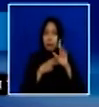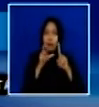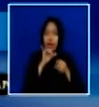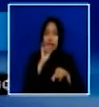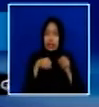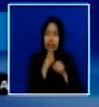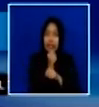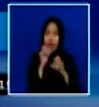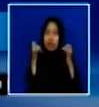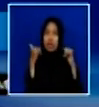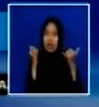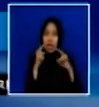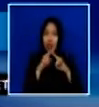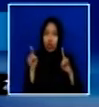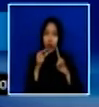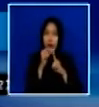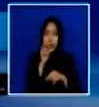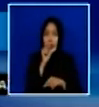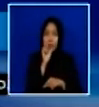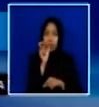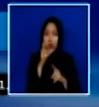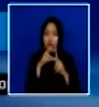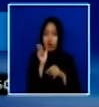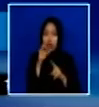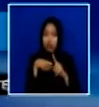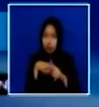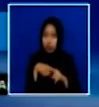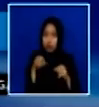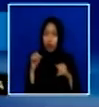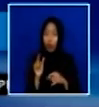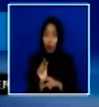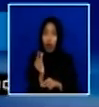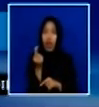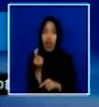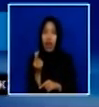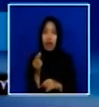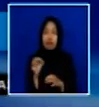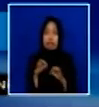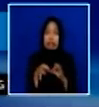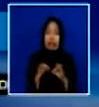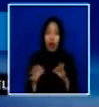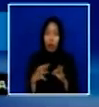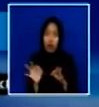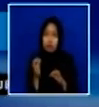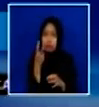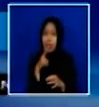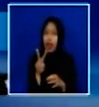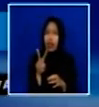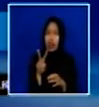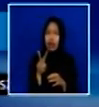produk-produk unggulan yang mereka miliki Hai baik di Kabupaten Pacitan sendiri bagaimana sejauh ini melihat